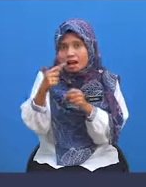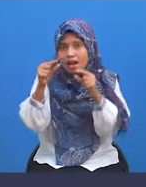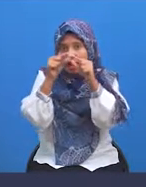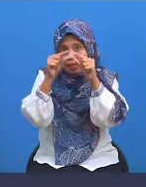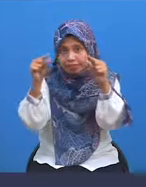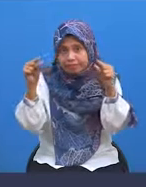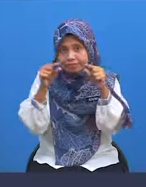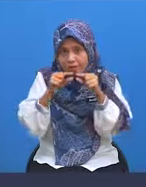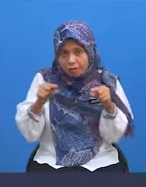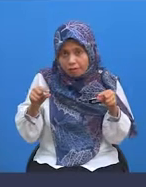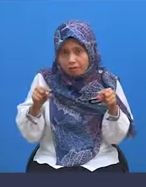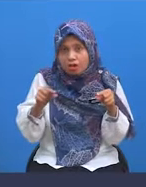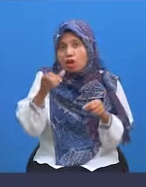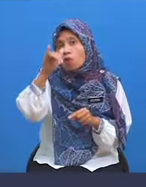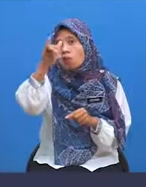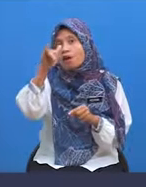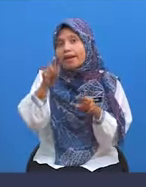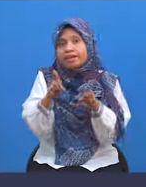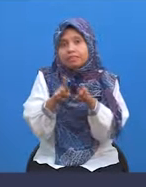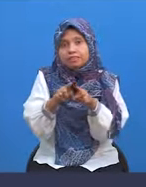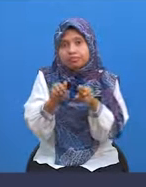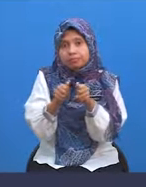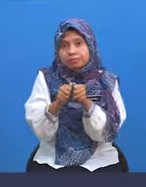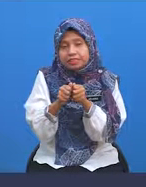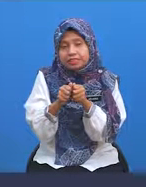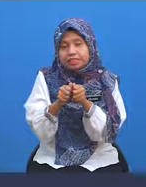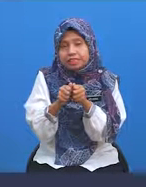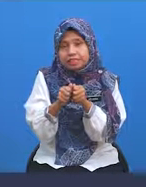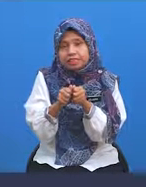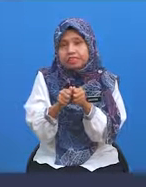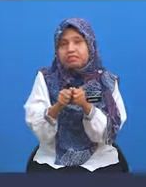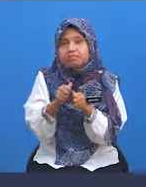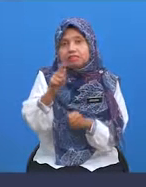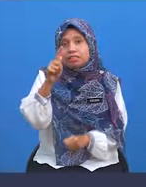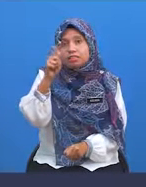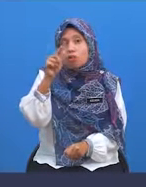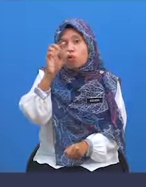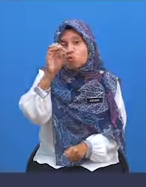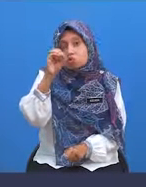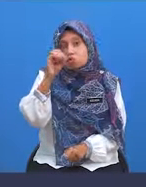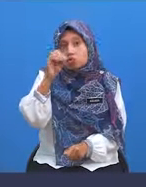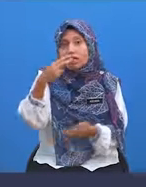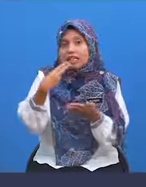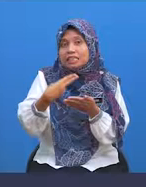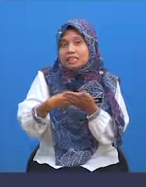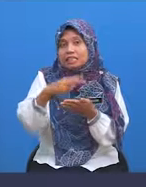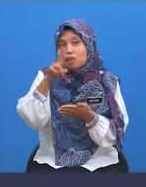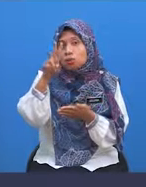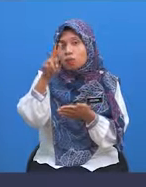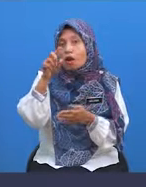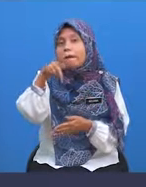bagi fungsi y sama dengan tangent theta bagi had 0 hingga 2